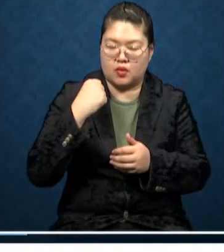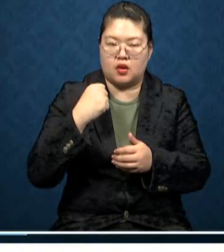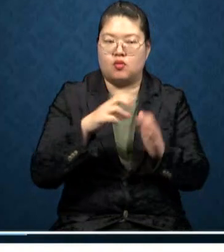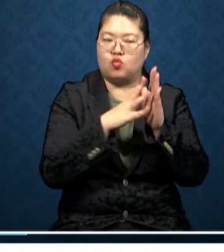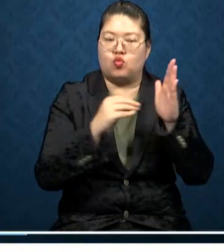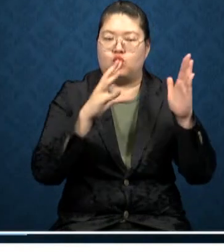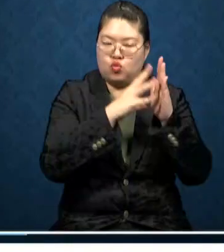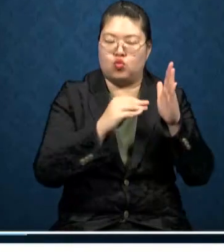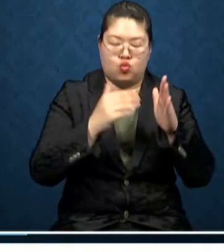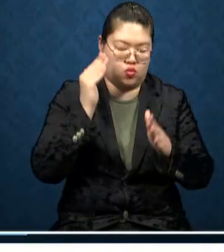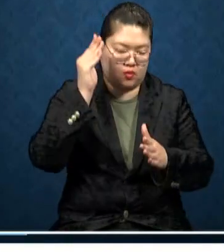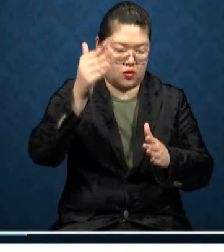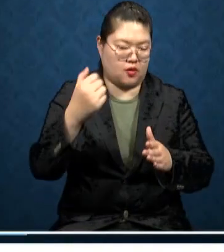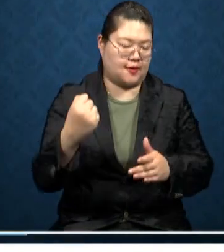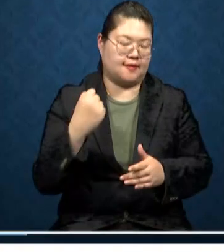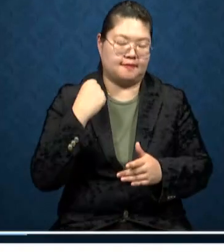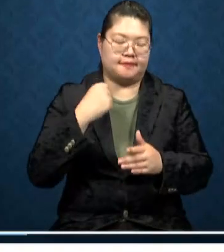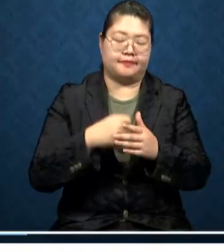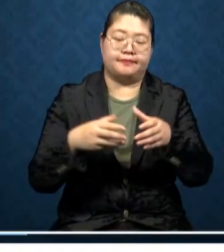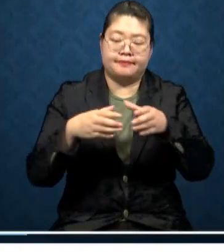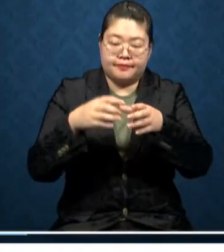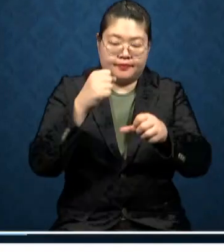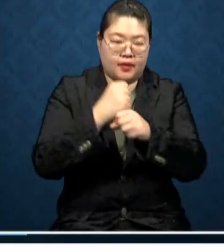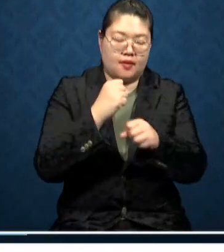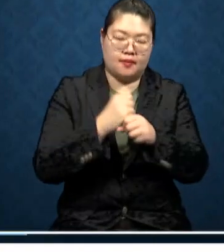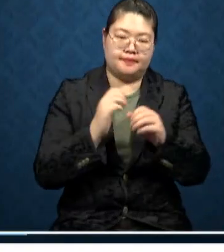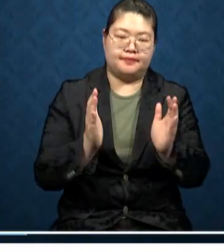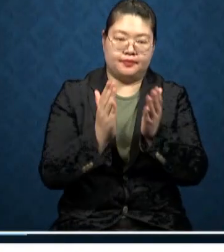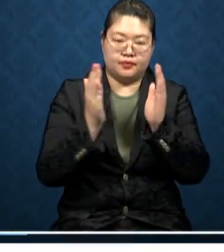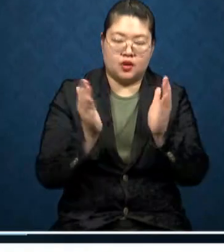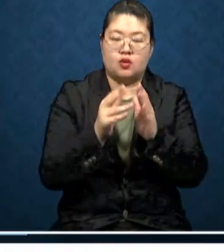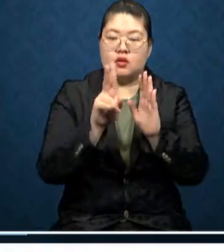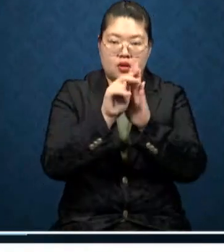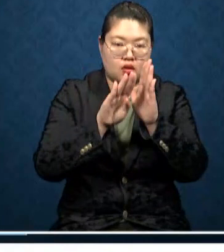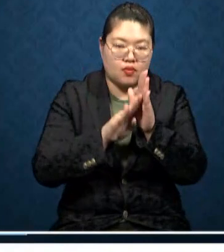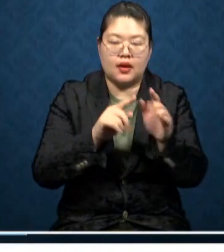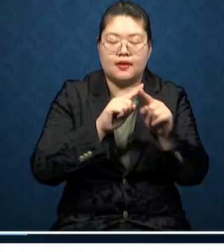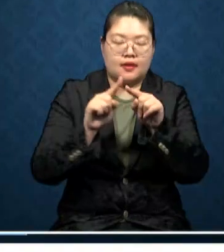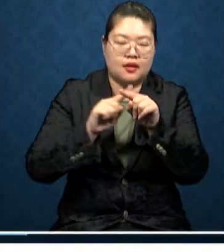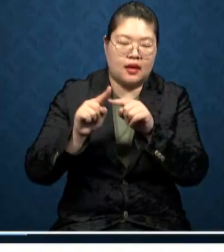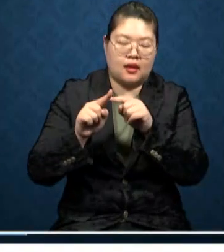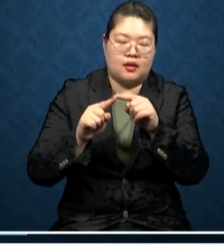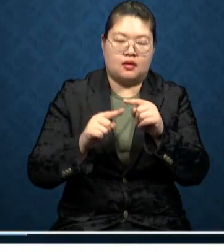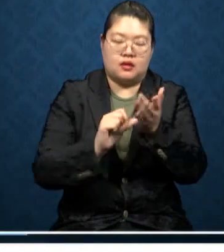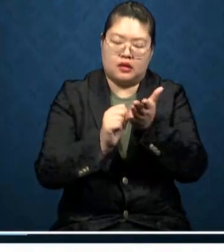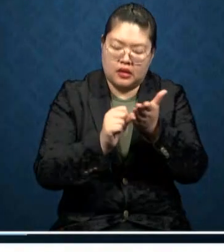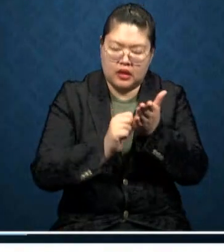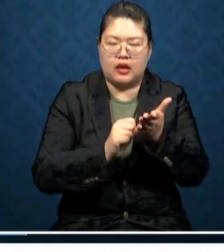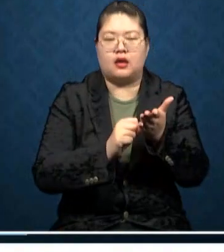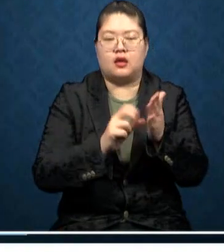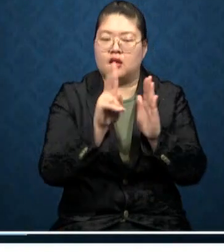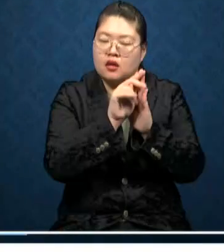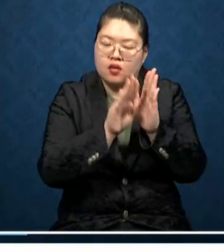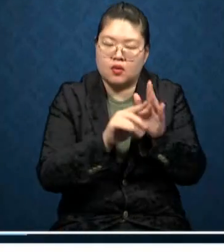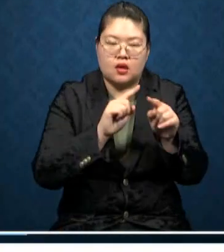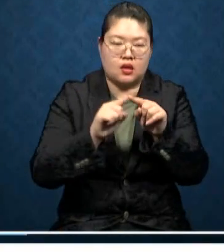อย่างเชื่อมั่นและให้องค์กรต้นแบบผลักดันให้หน่วยระดับนโยบายของตนปรับปรุงยุทธศาสตร์และนโยบายเพื่อรอง